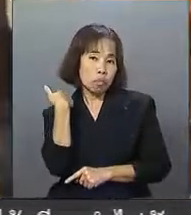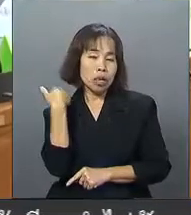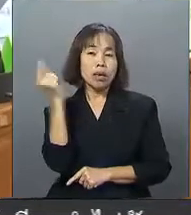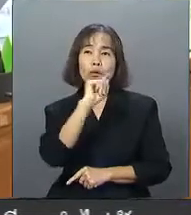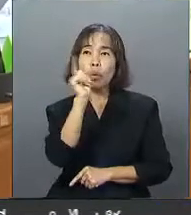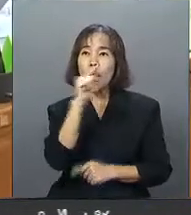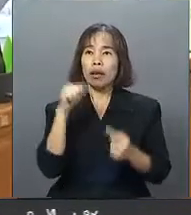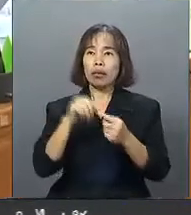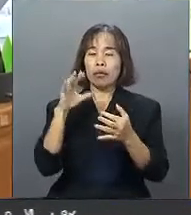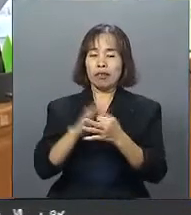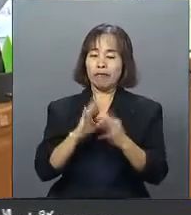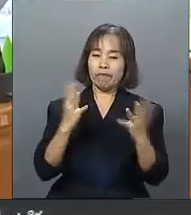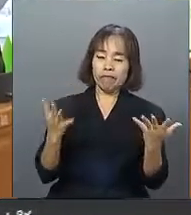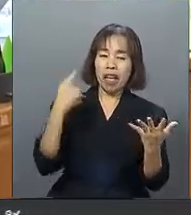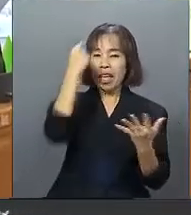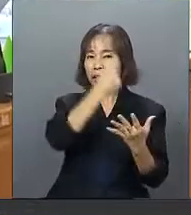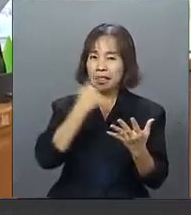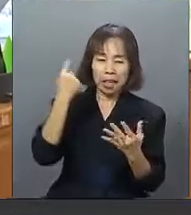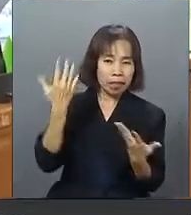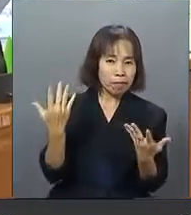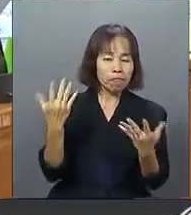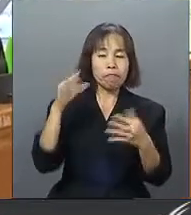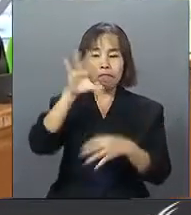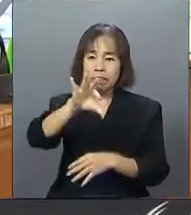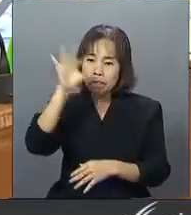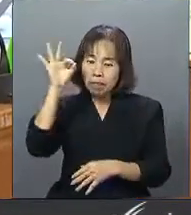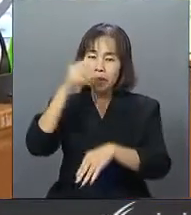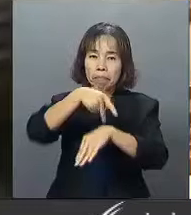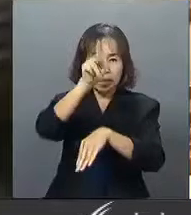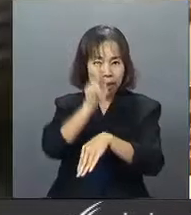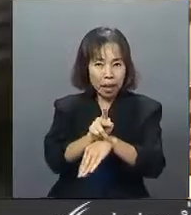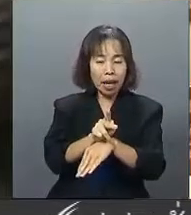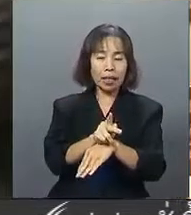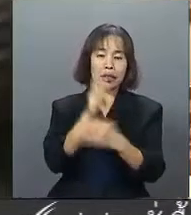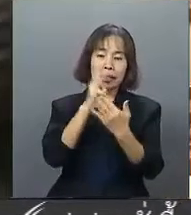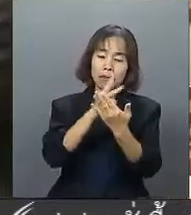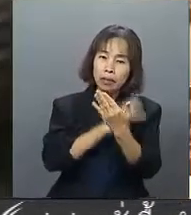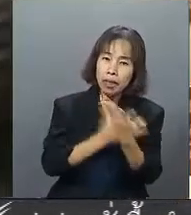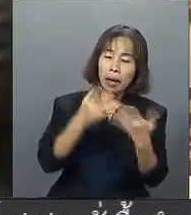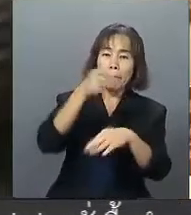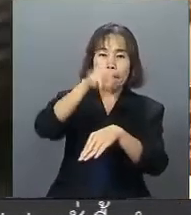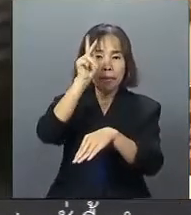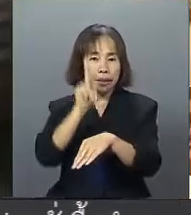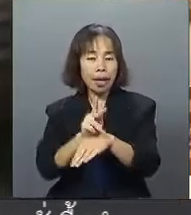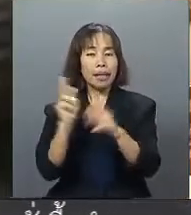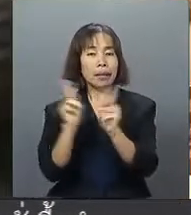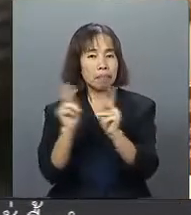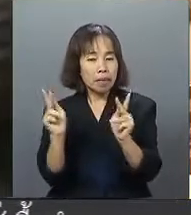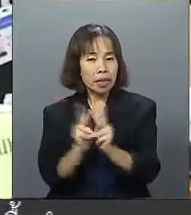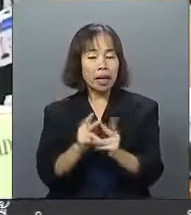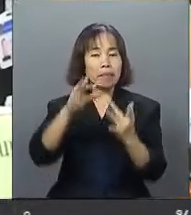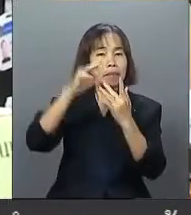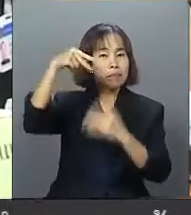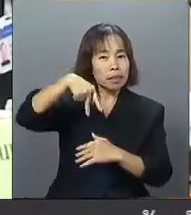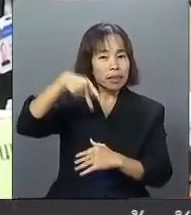างเกิดขึ้นประเดิมกันไปแล้วกับการเลือกประธานคณะกรรมาธิการวิสามัญ พิจารณาร่างกฎหมายโดยเฉพาะร่างที่ว่า